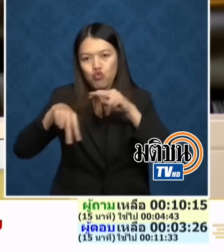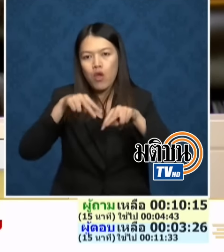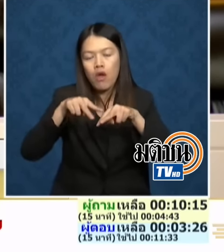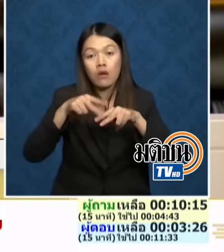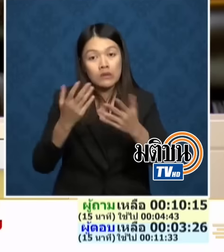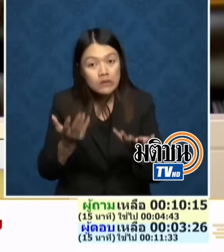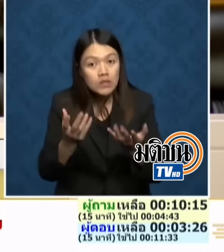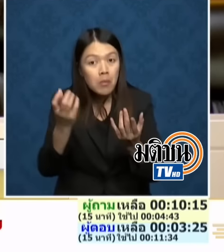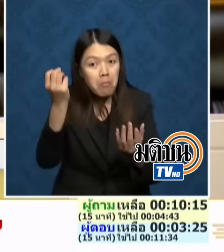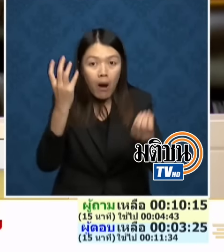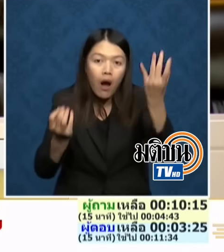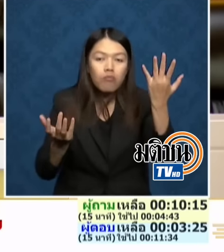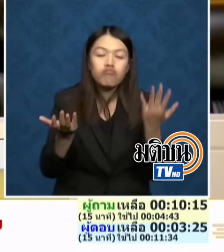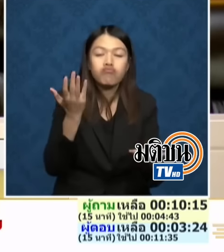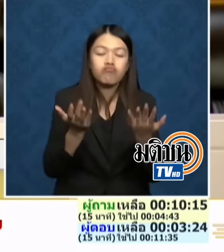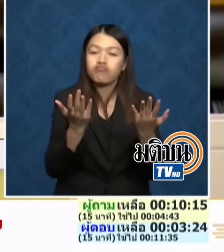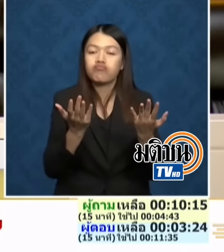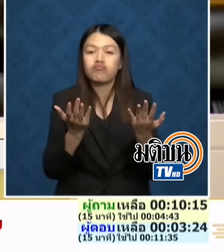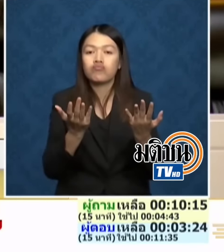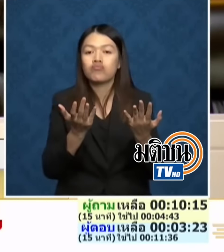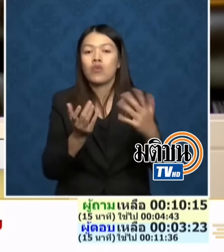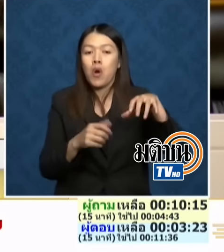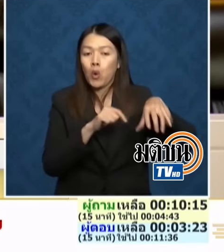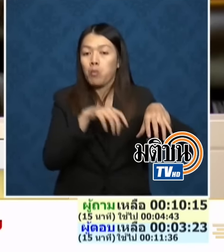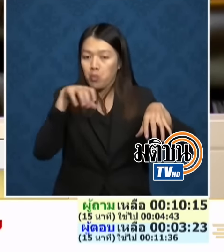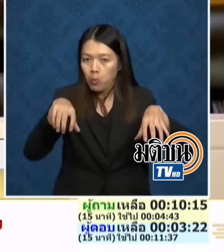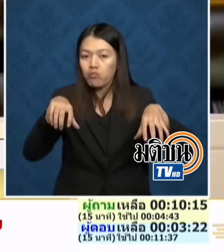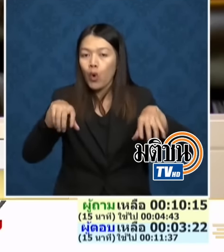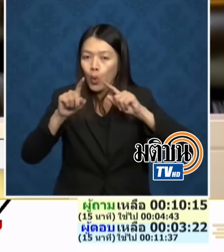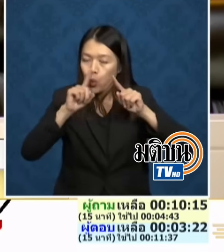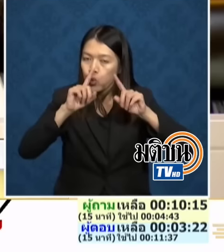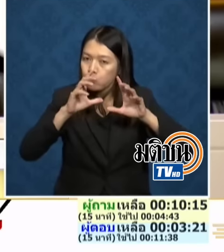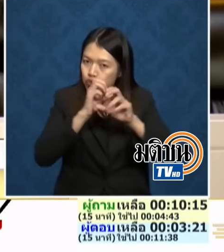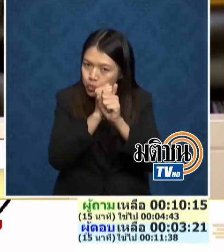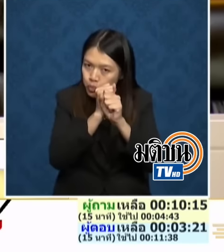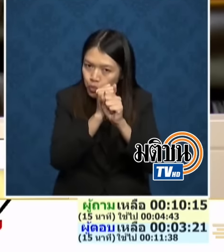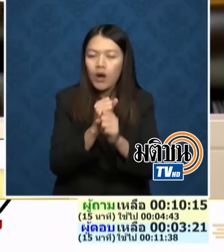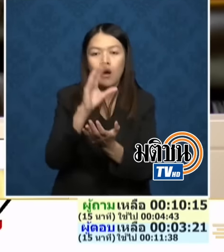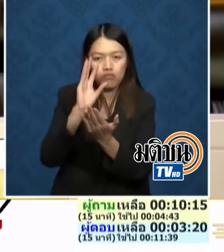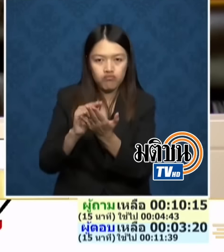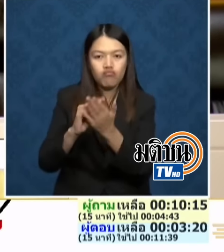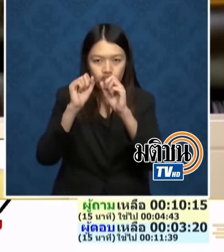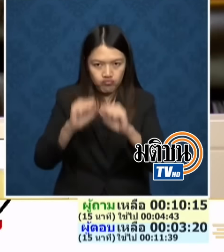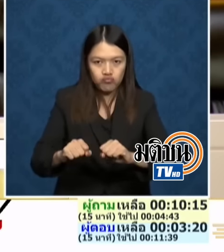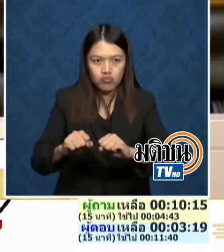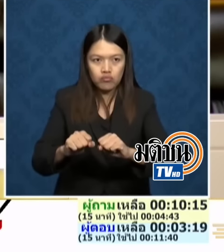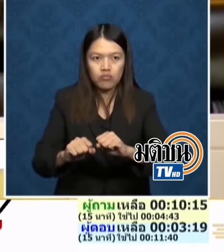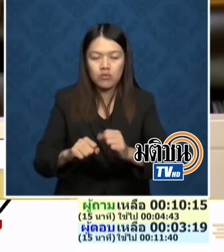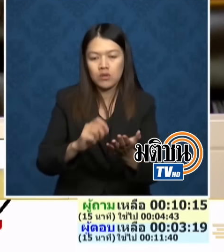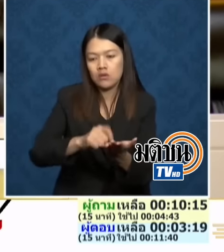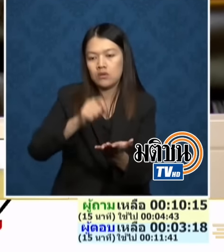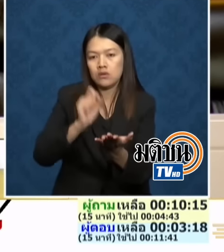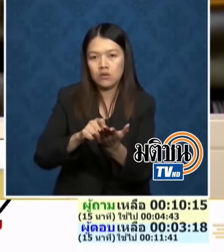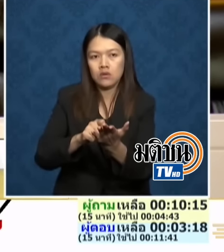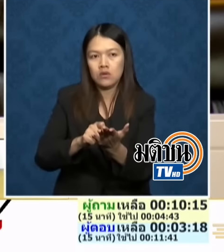หรือจะเป็ปล่าอะไรก็แล้วแต่ BACK ขึ้นอยู่กับ 2 โรมมีการคุยกันตามปถกข้อตกลงฉบับที่ลงโด